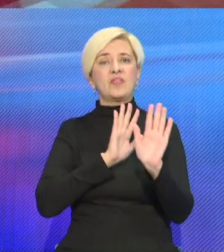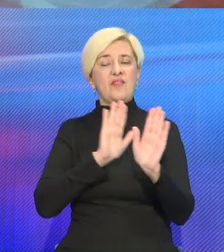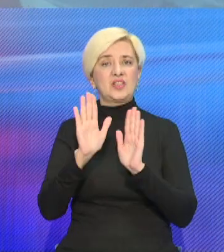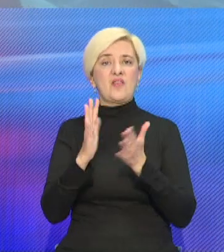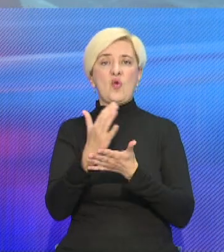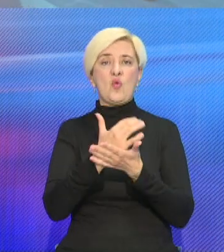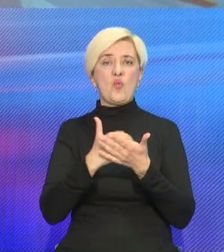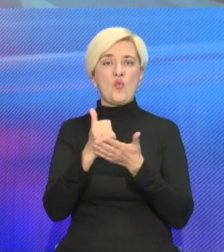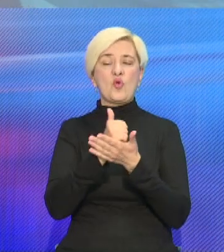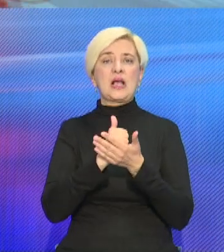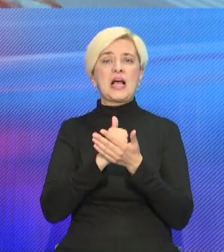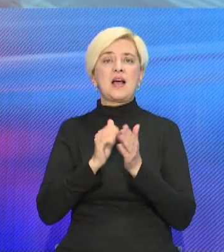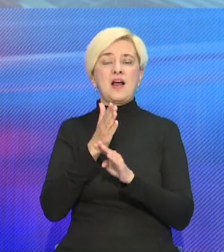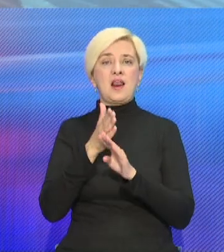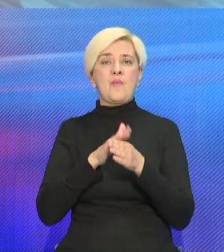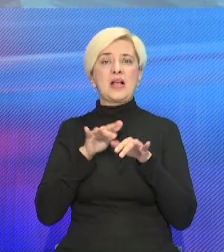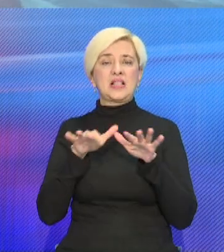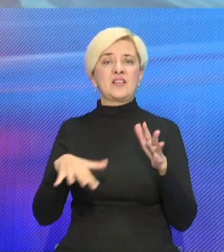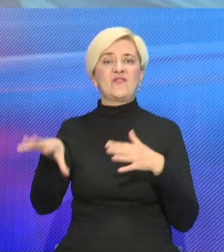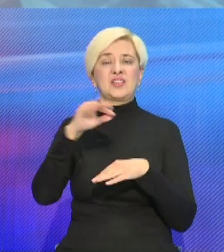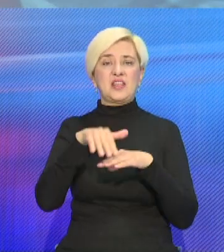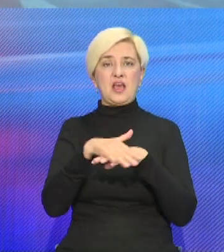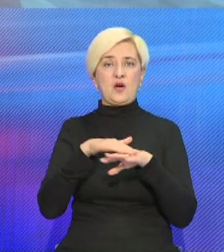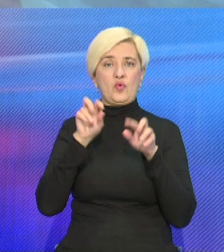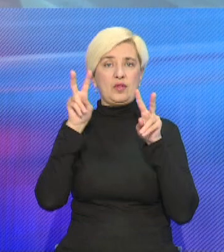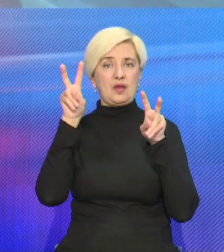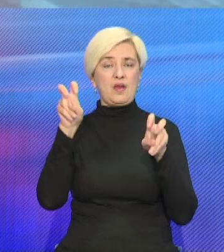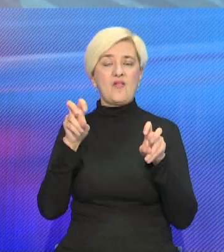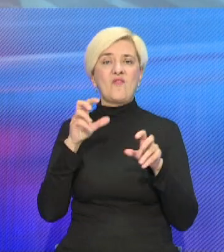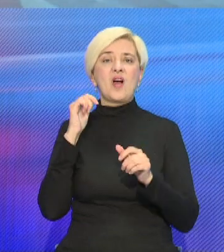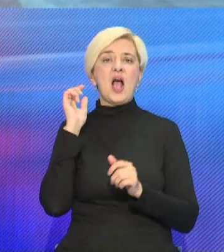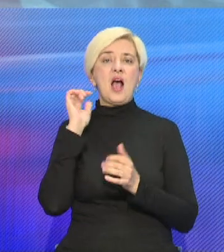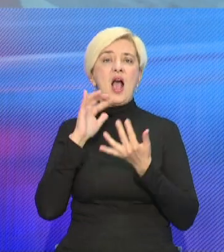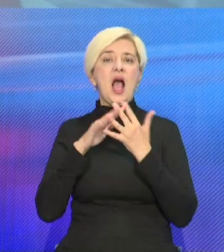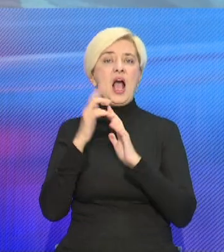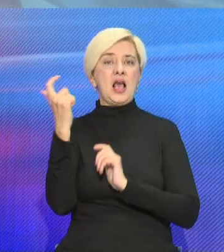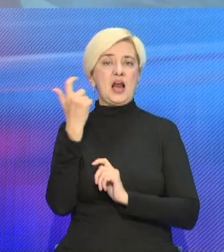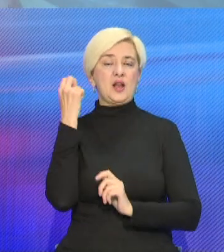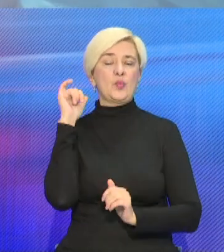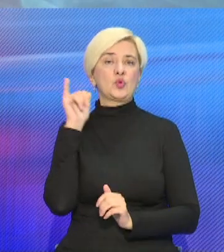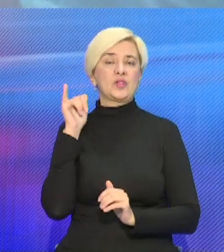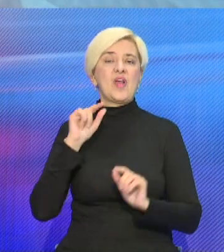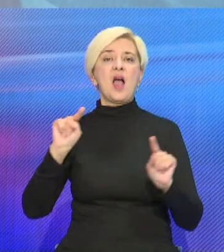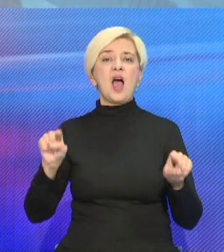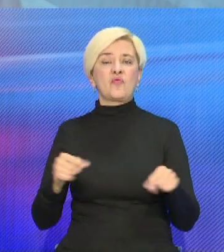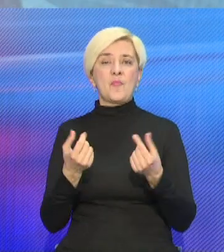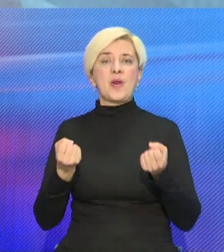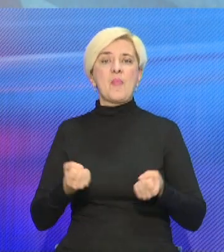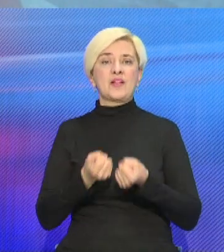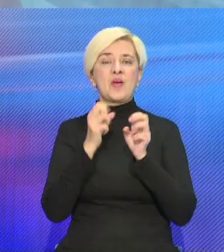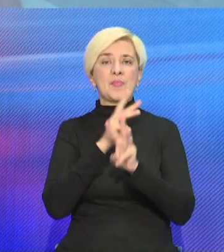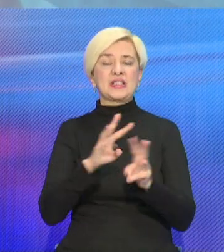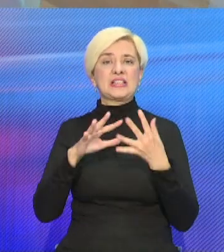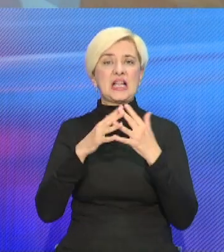всенародна». Її відкриття відбулося у Гродзенському аграрному університеті. Експозиція організована при підтримці Міністерства сільської